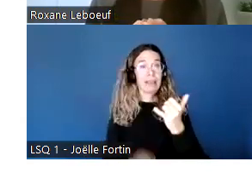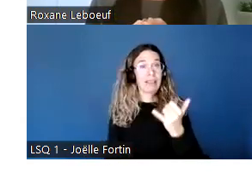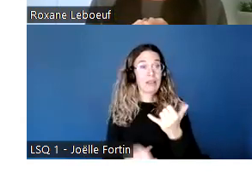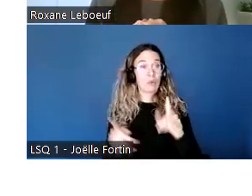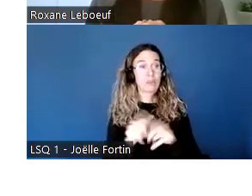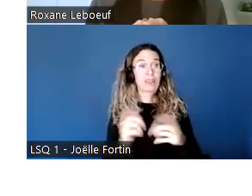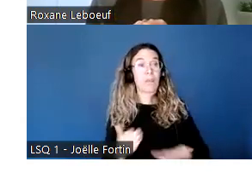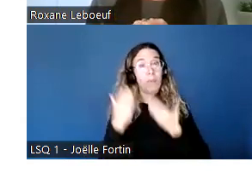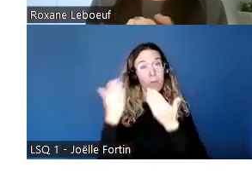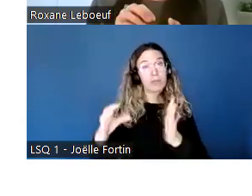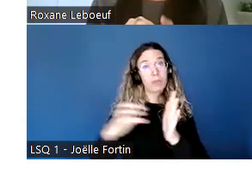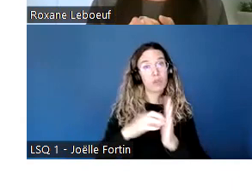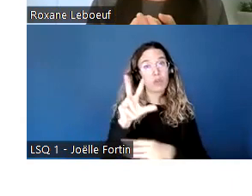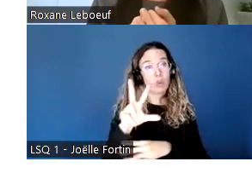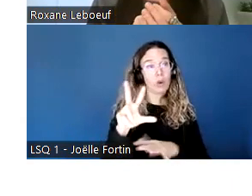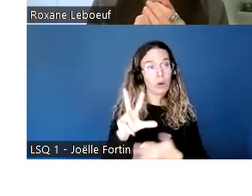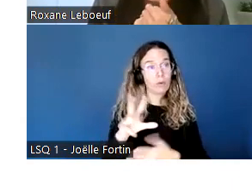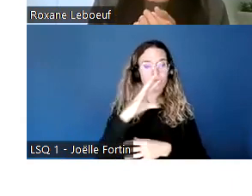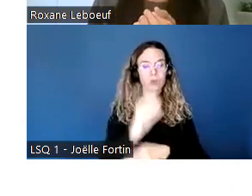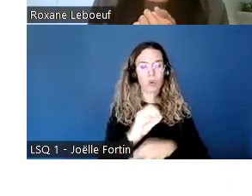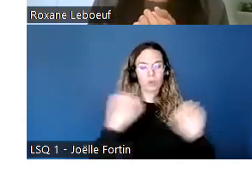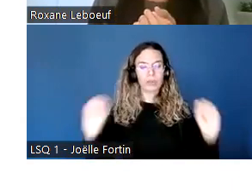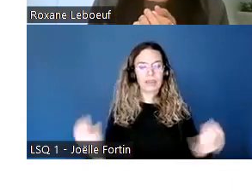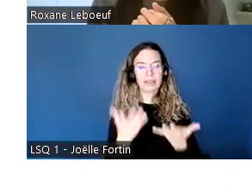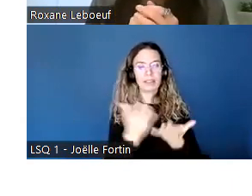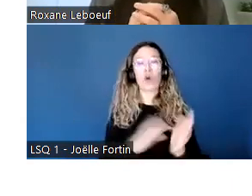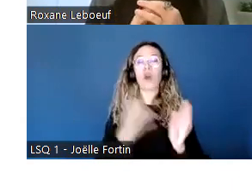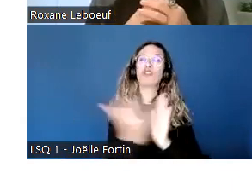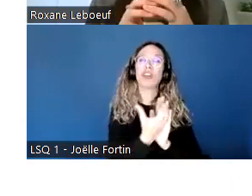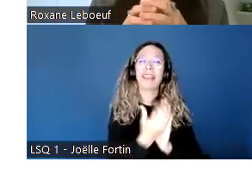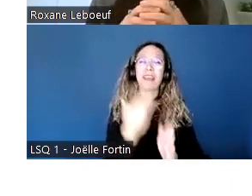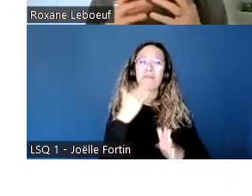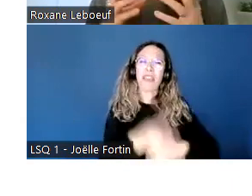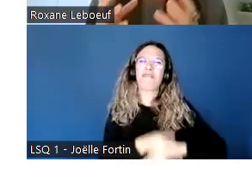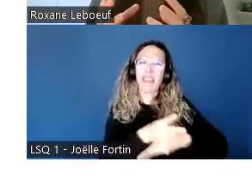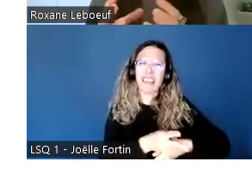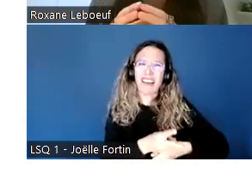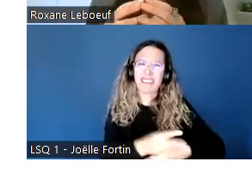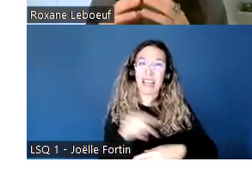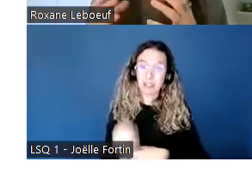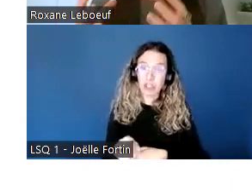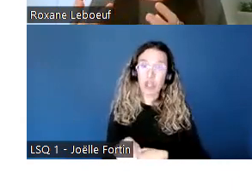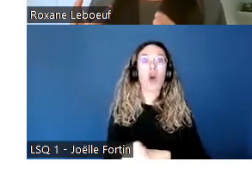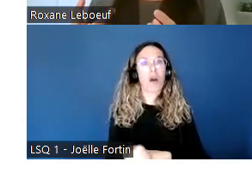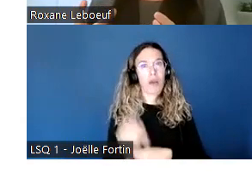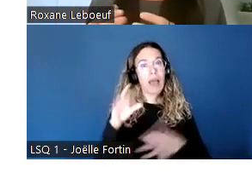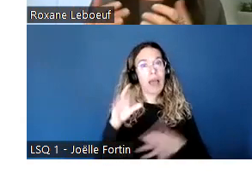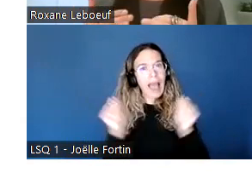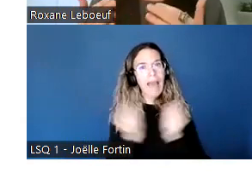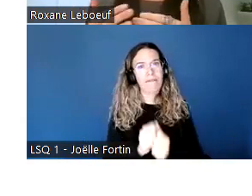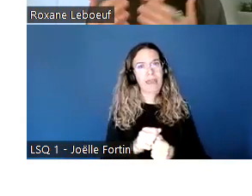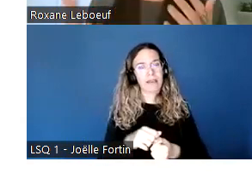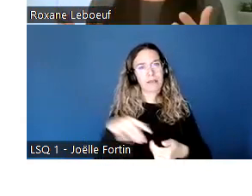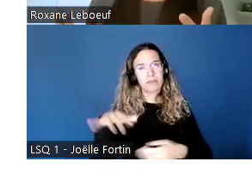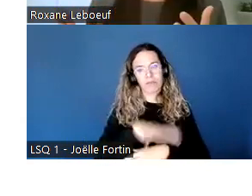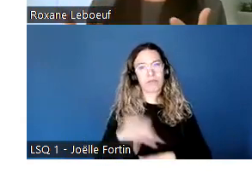est proposée dans le module 3, c'est la co-création d'une charte de bienveillance. Donc, ça, c'est une activité qui est à faire avec les résidents et